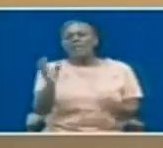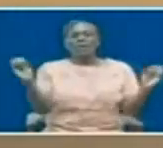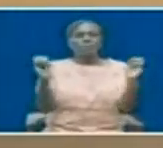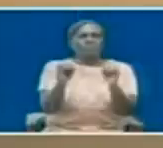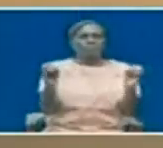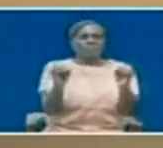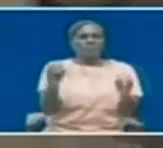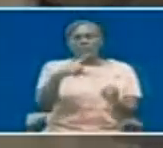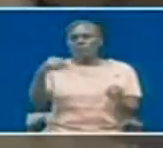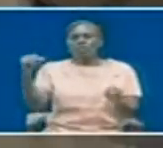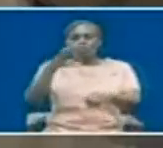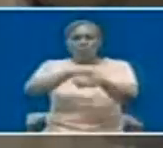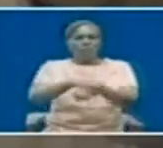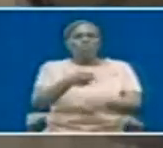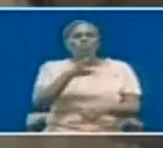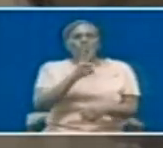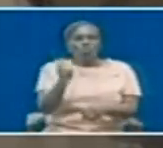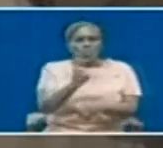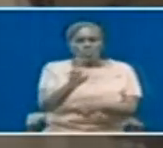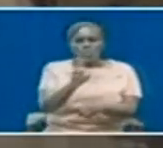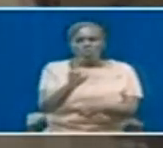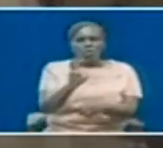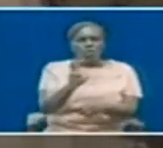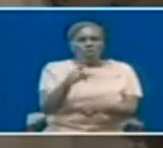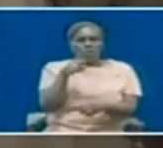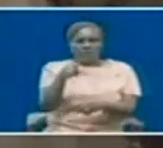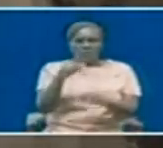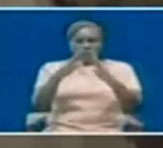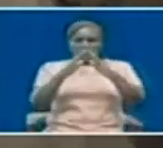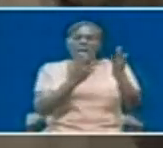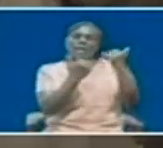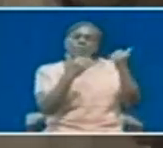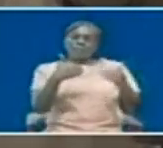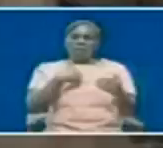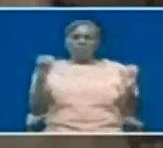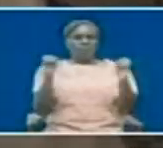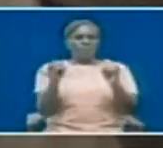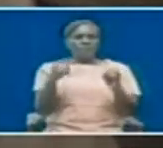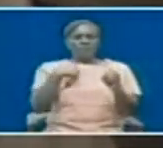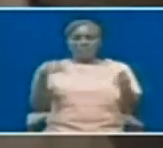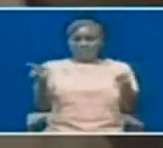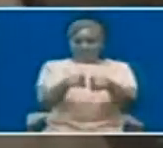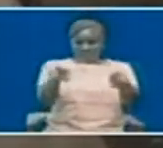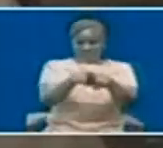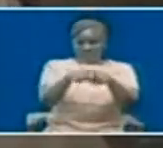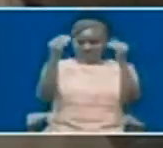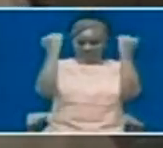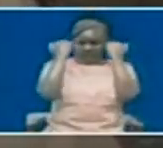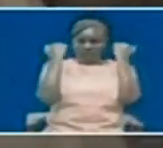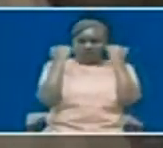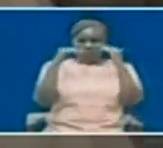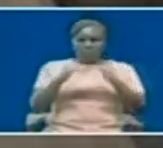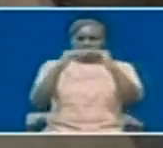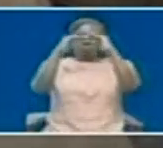vipi tunaenda mtoni? This is a high level of exploitation, and we are treating it as an